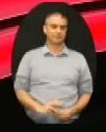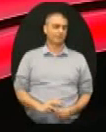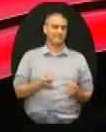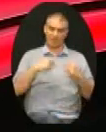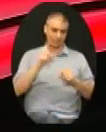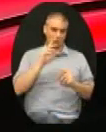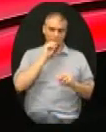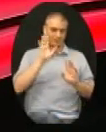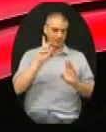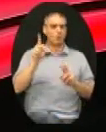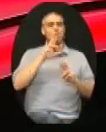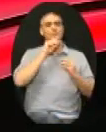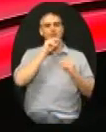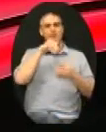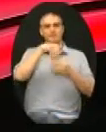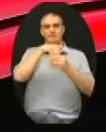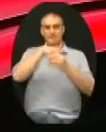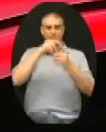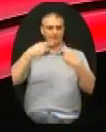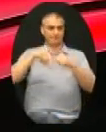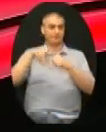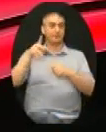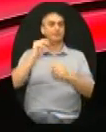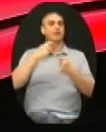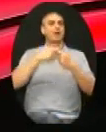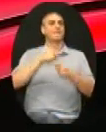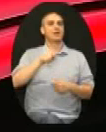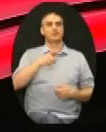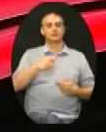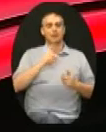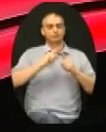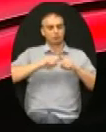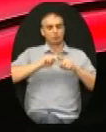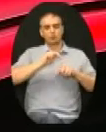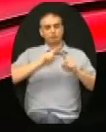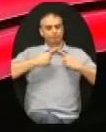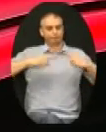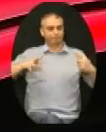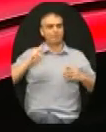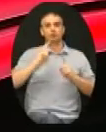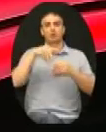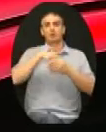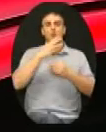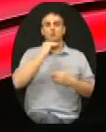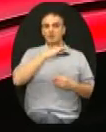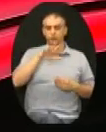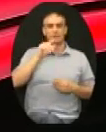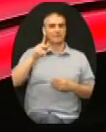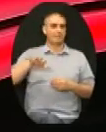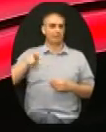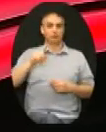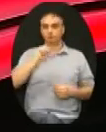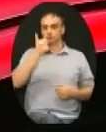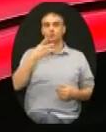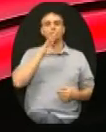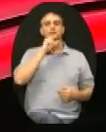ישיבת הוועדה, הוא מדבר אבל בפנים עם חברי הכנסת על מגוון נושאים, גם על נסיעה ביהודה ושומרון וגם באזור. הדבר הראשון שהוא מתייחס